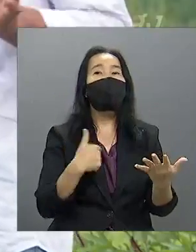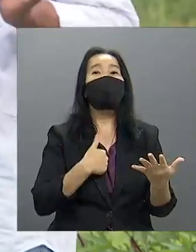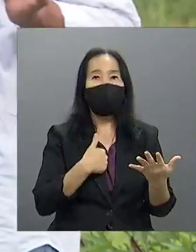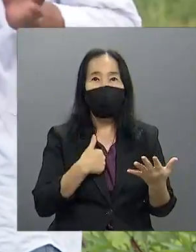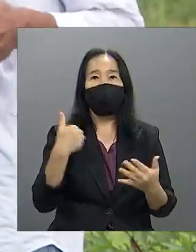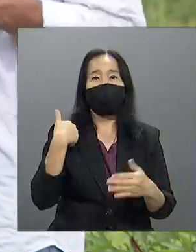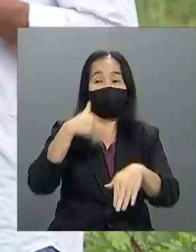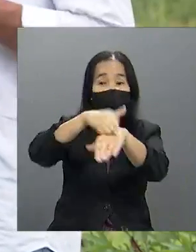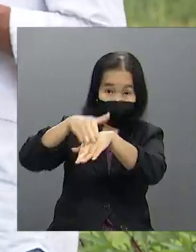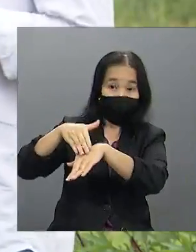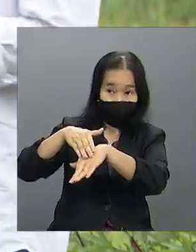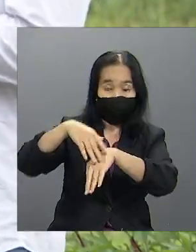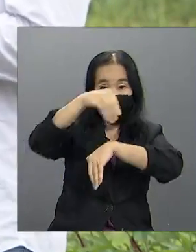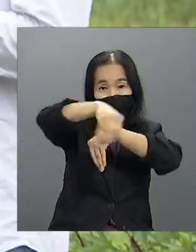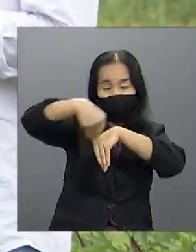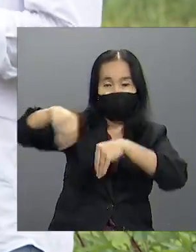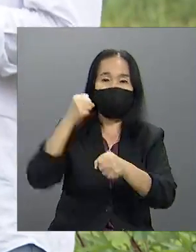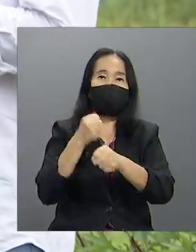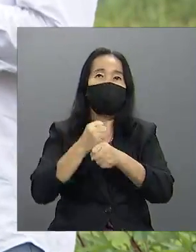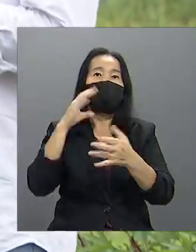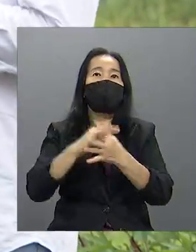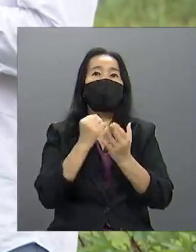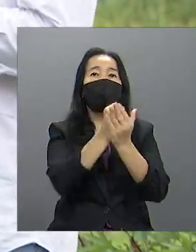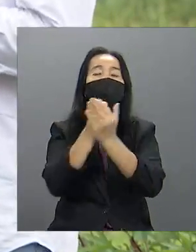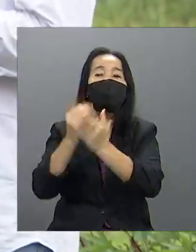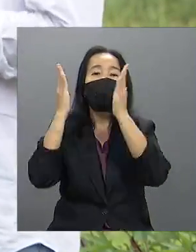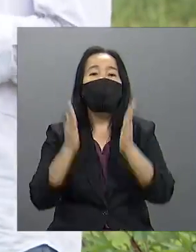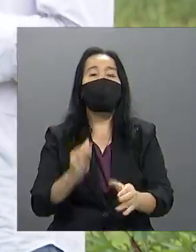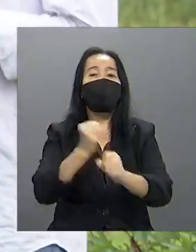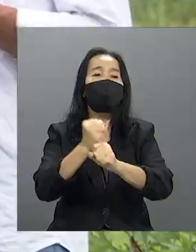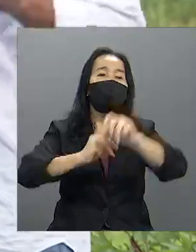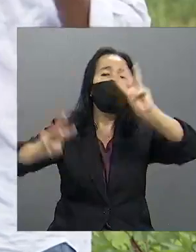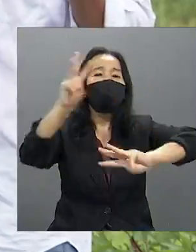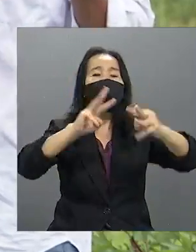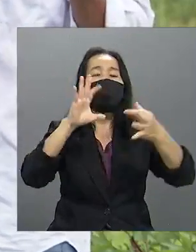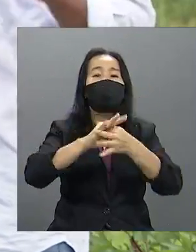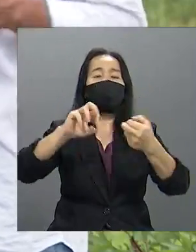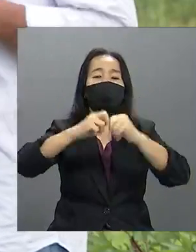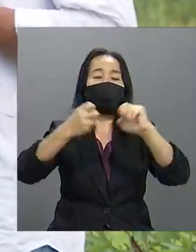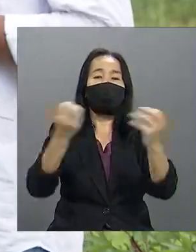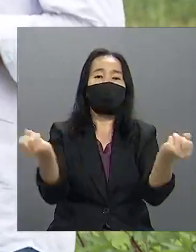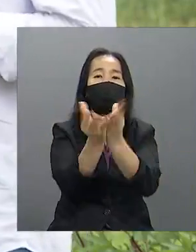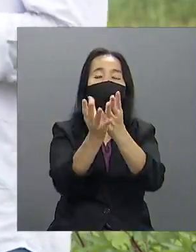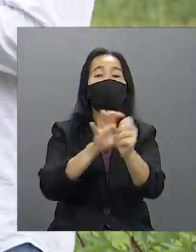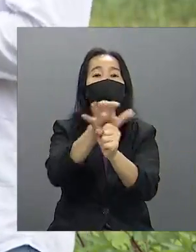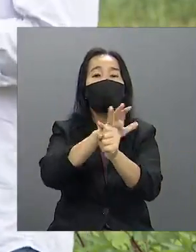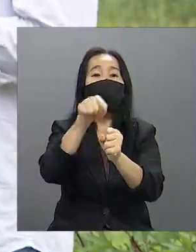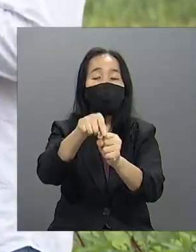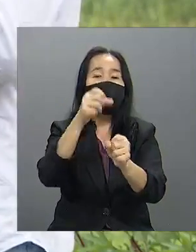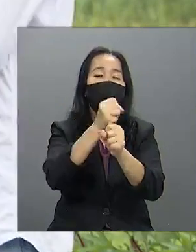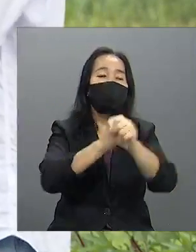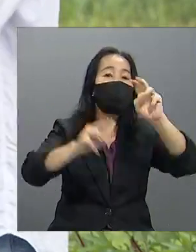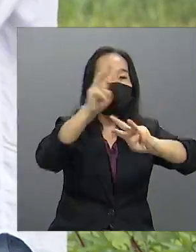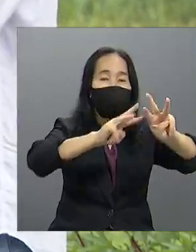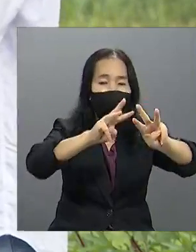ราที่ทำเรื่องของการช่วยเหลือผู้ประสบภัยจากโควิดอะไรเงี้ยครับให้เขาเอาคนที่ได้รับผลกระท